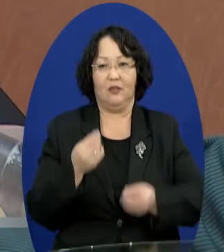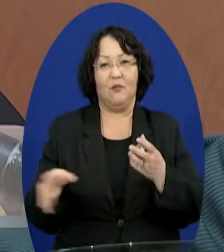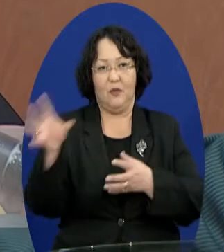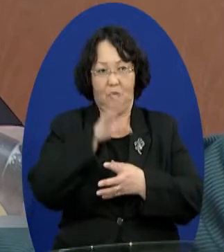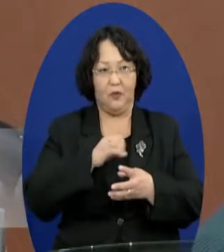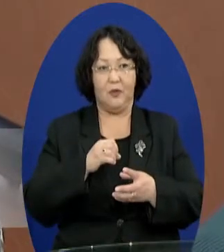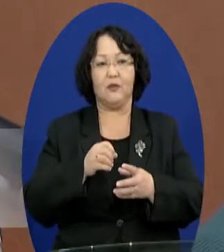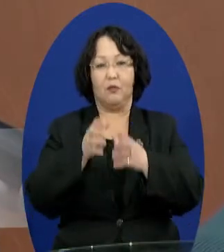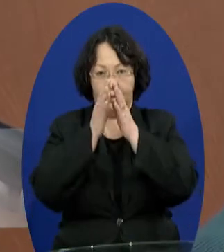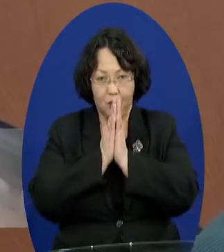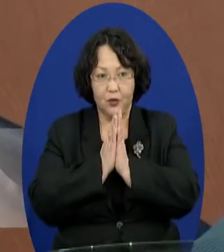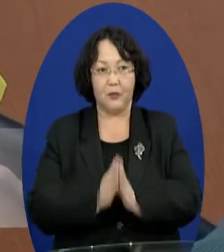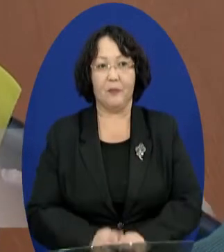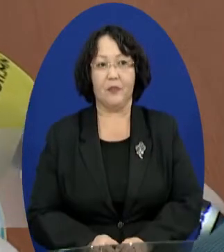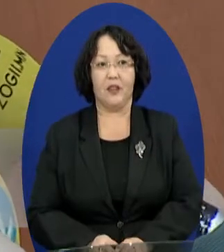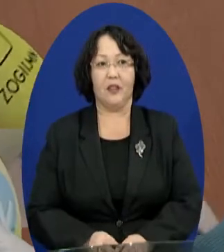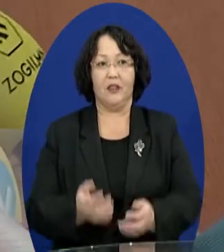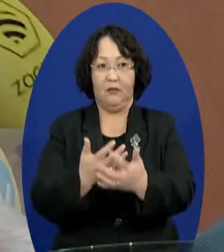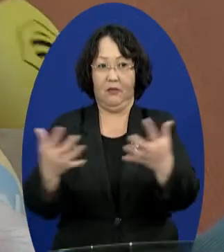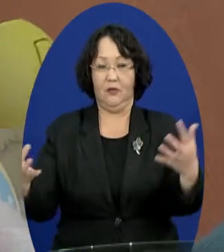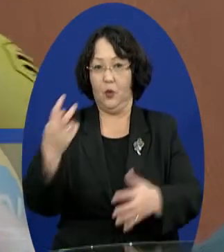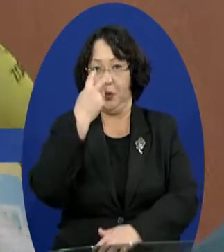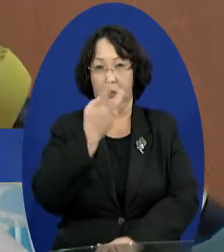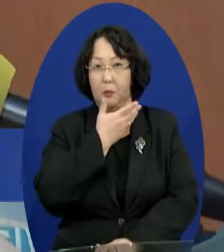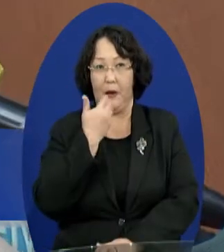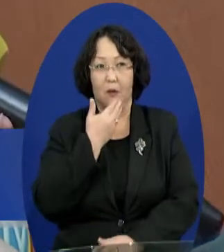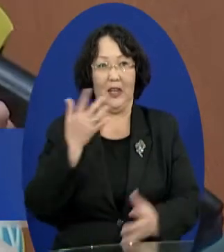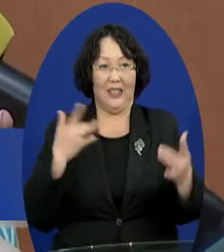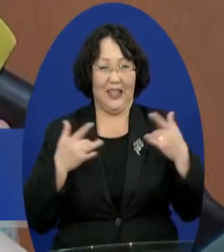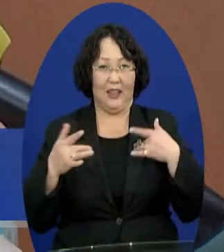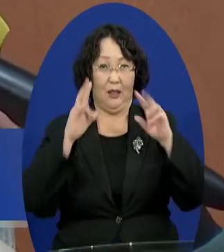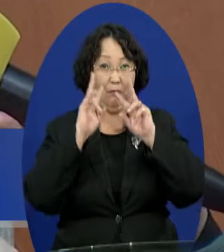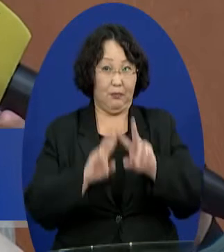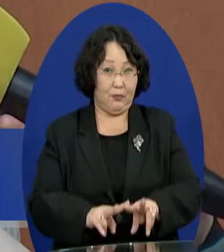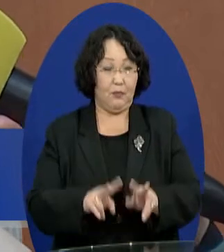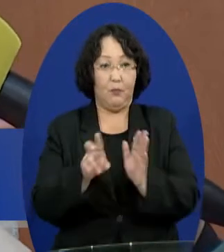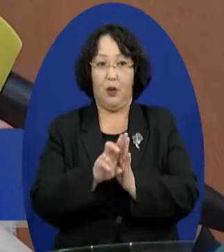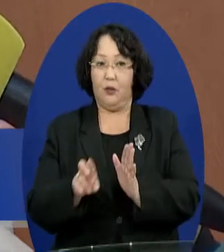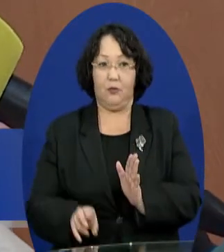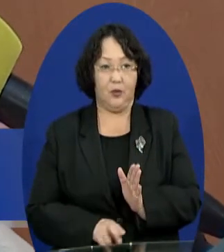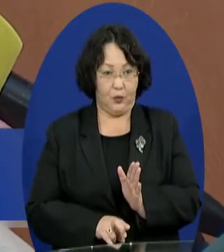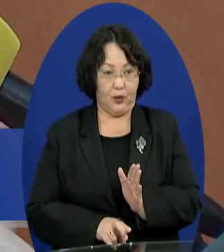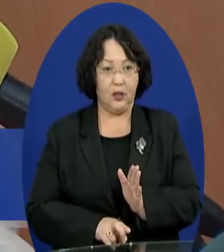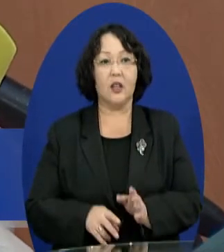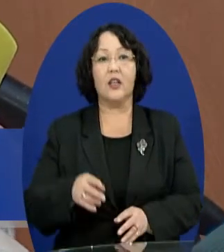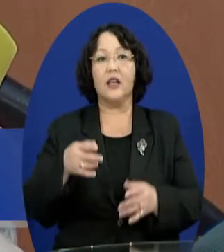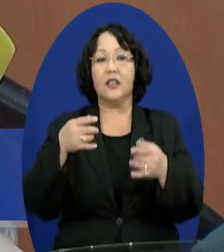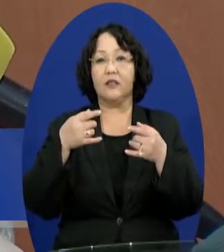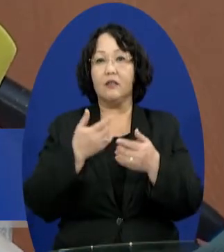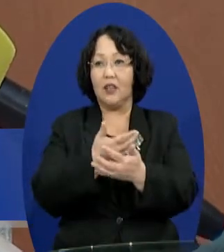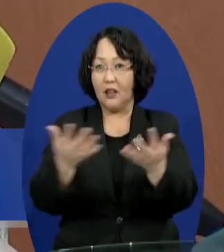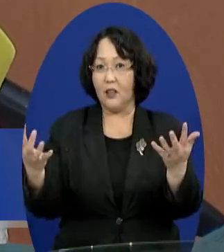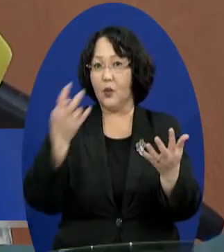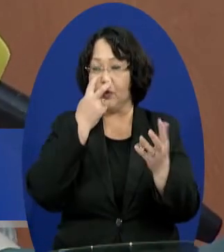нэгэнтэ мөргийо. Үзэгчгүйгээр болвол энэ театр оршин тогтнохгүй. Тийм учраас үзэгчд та